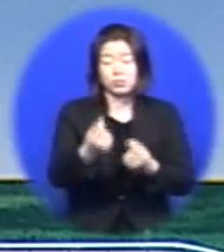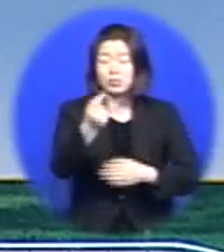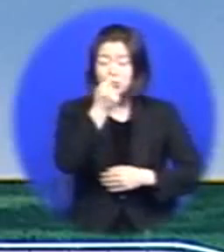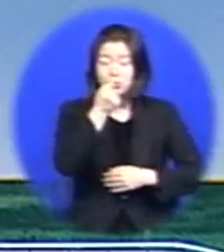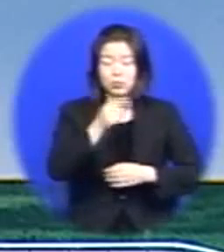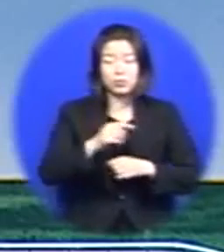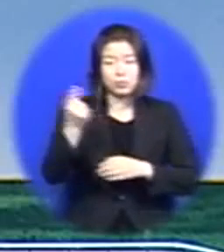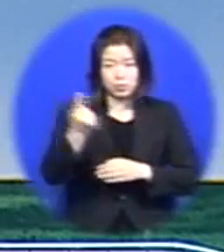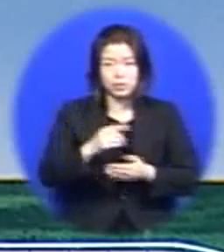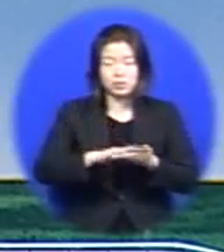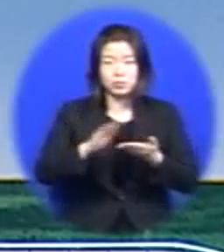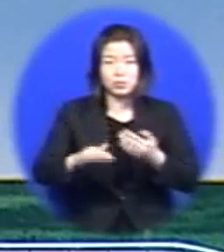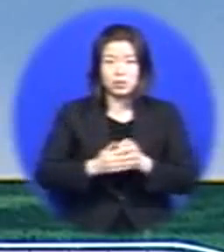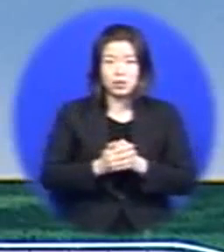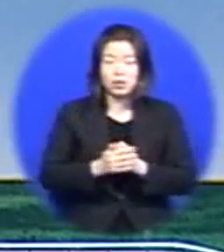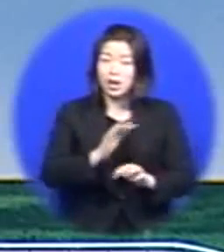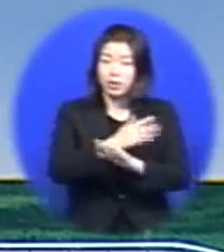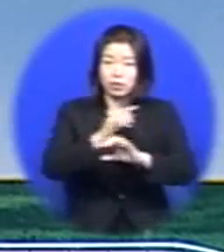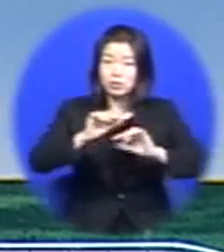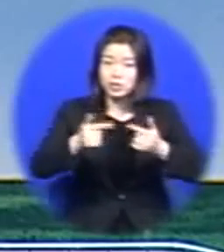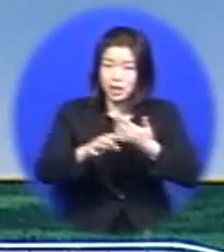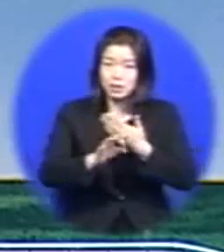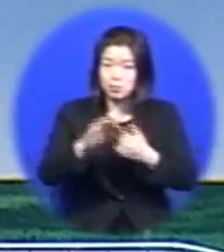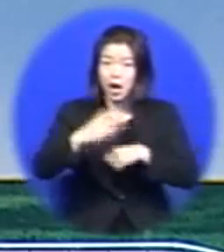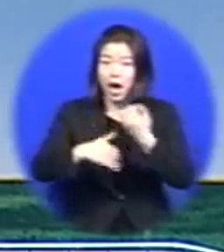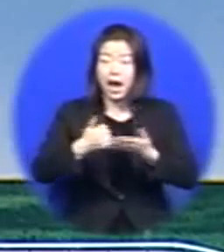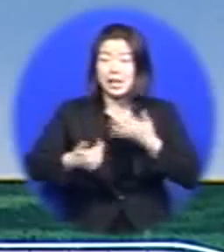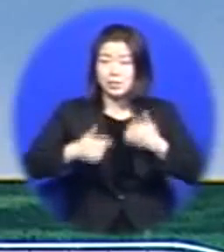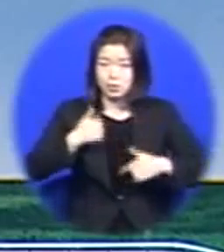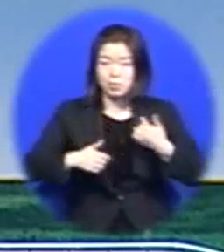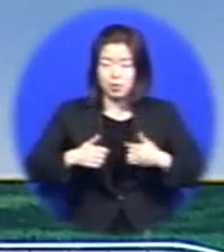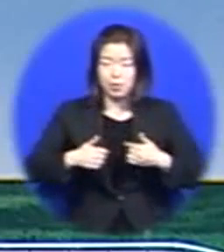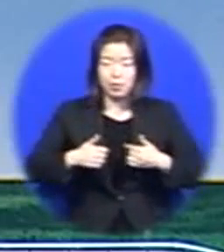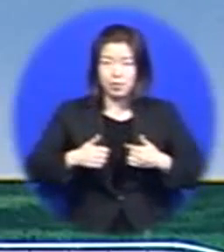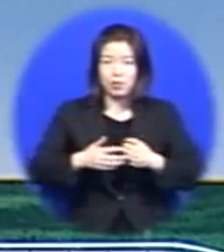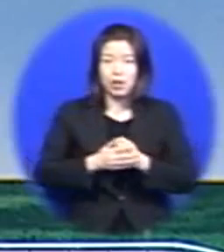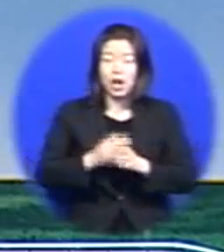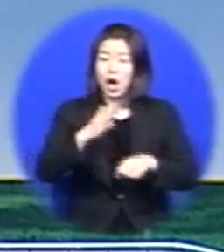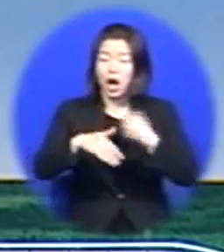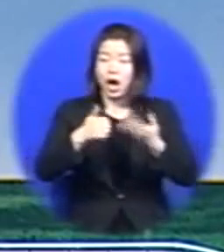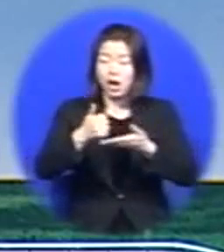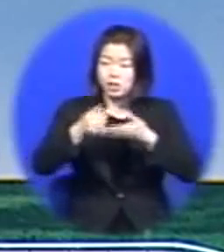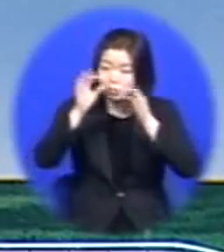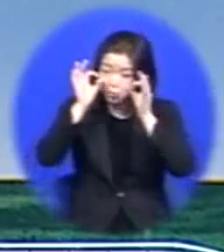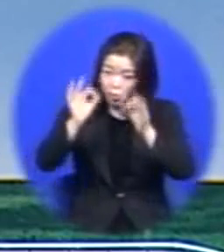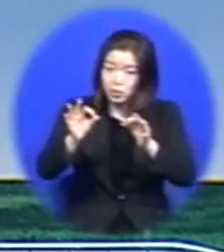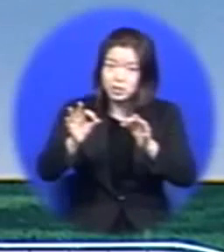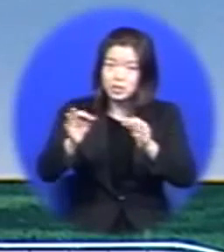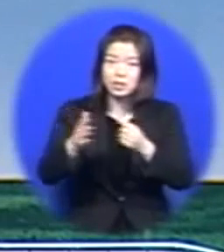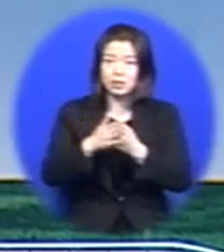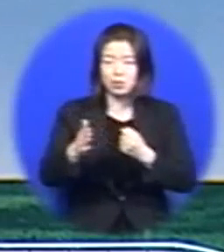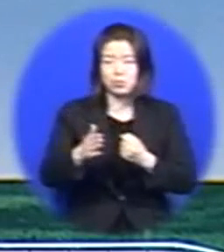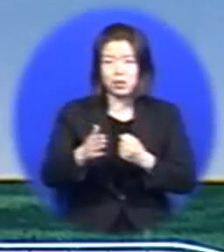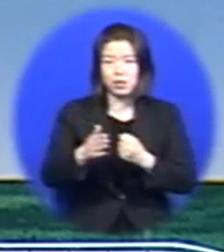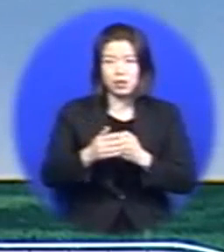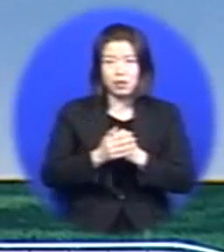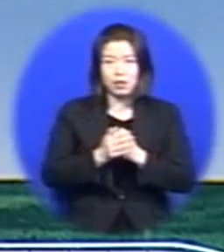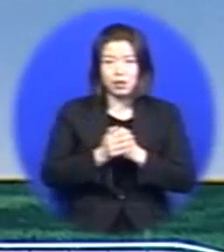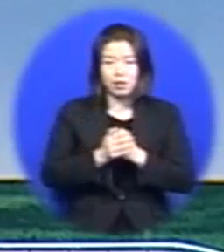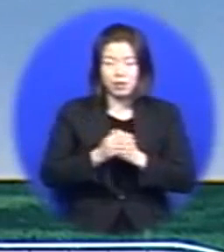배웠어요. 안 떠들면 하나님이 기뻐하신다. 예배 시간에 하나님이 보신다고